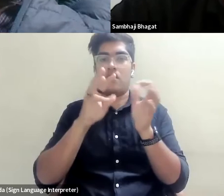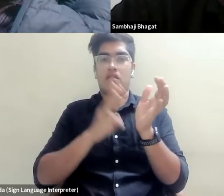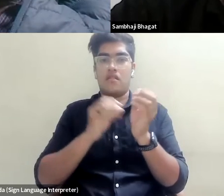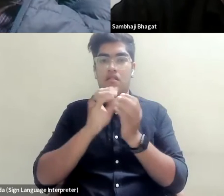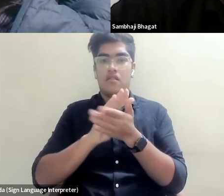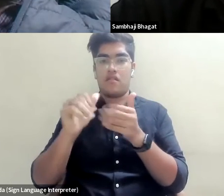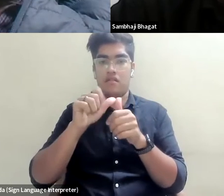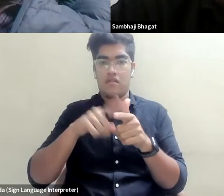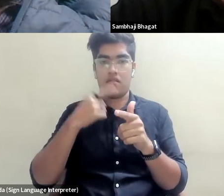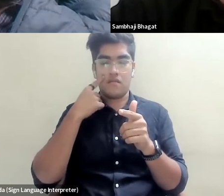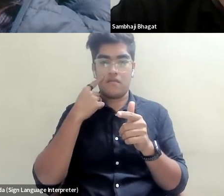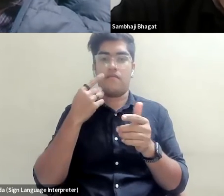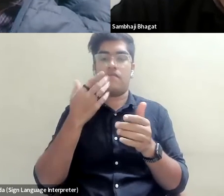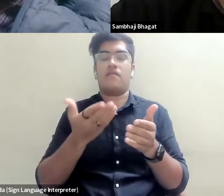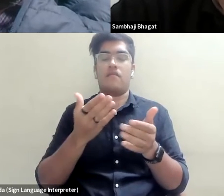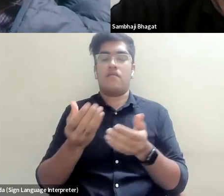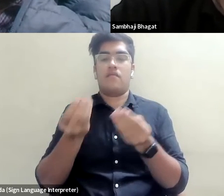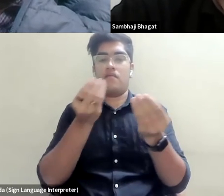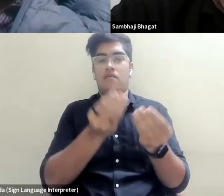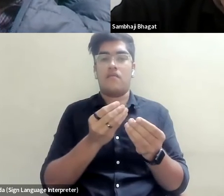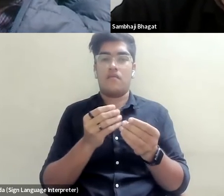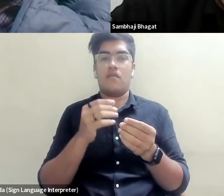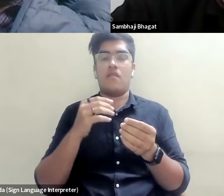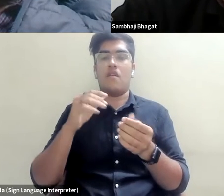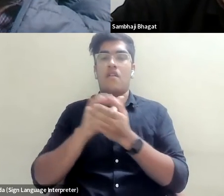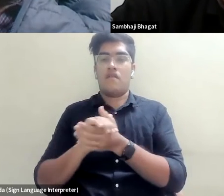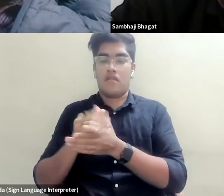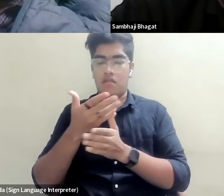अब दोस्तों, मेरे भाई और बहनों,